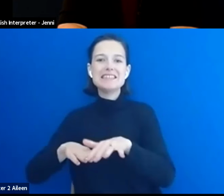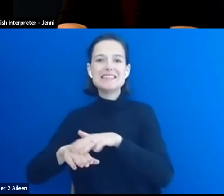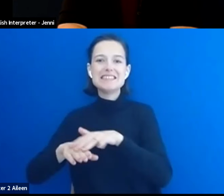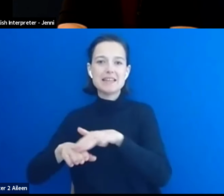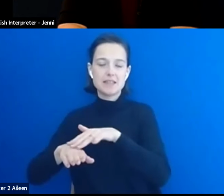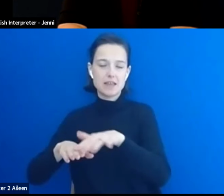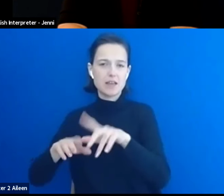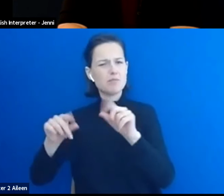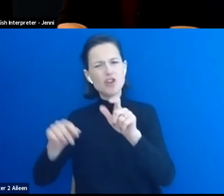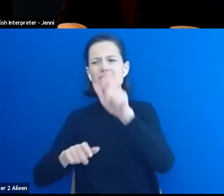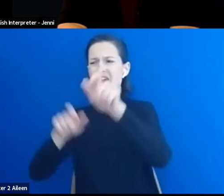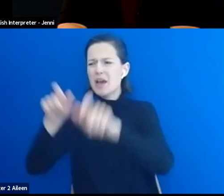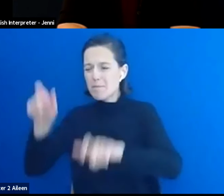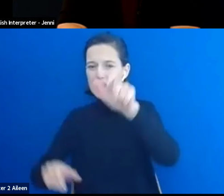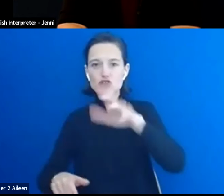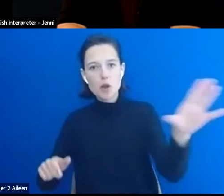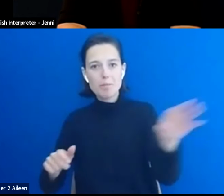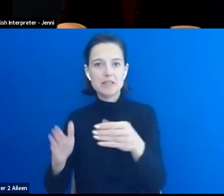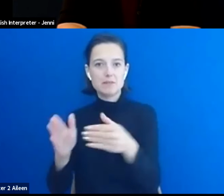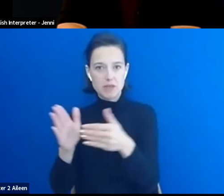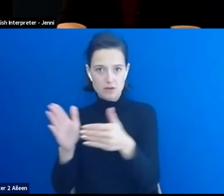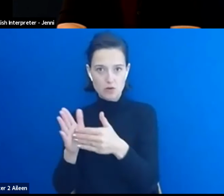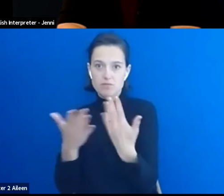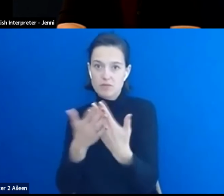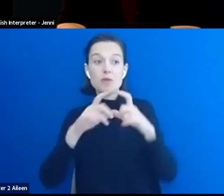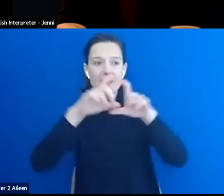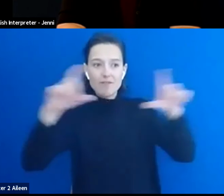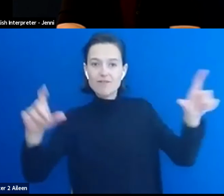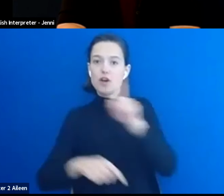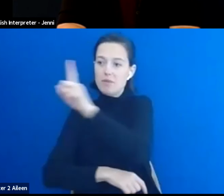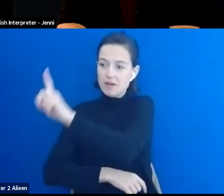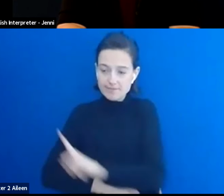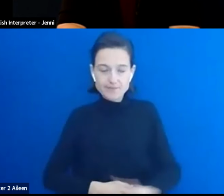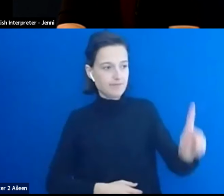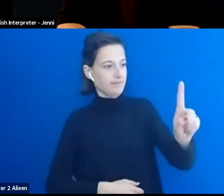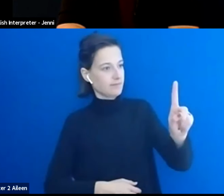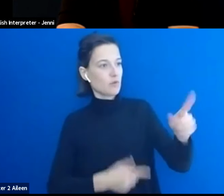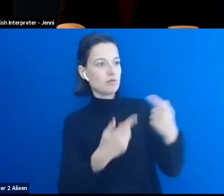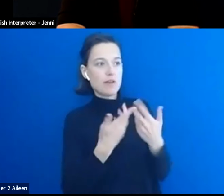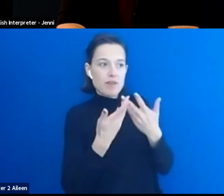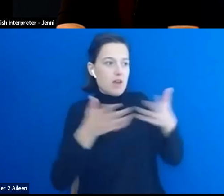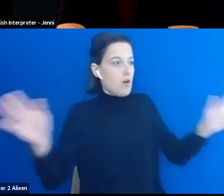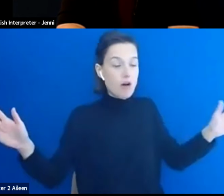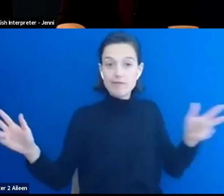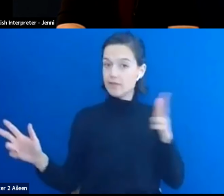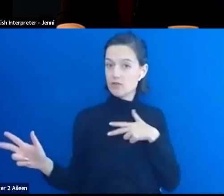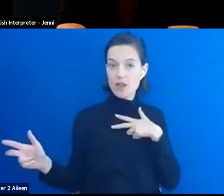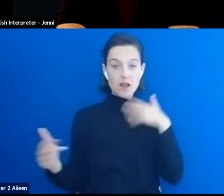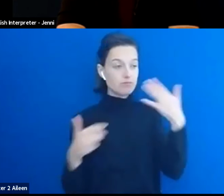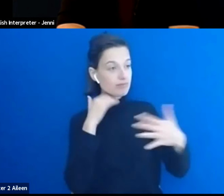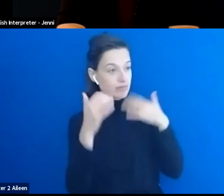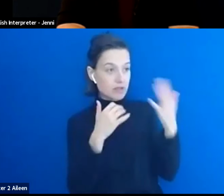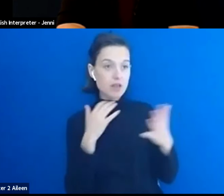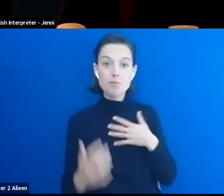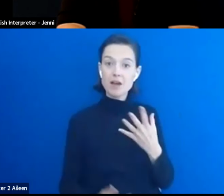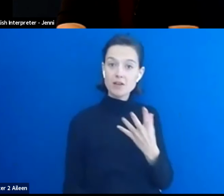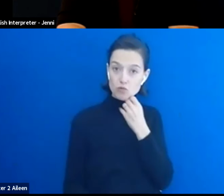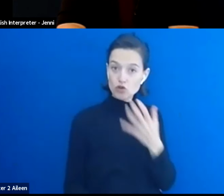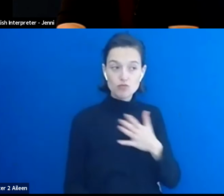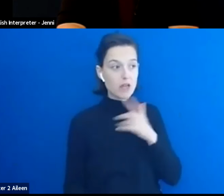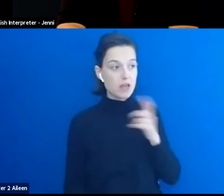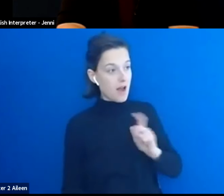wirklich Menschen mit Behinderungen gehen in das Unternehmen und reden ganz offen und ehrlich über ihre Wünsche, Erwartungen, aber auch